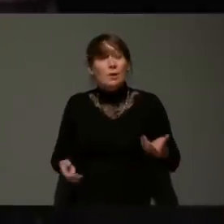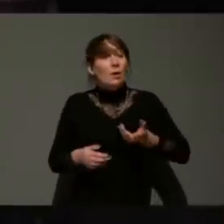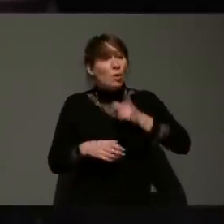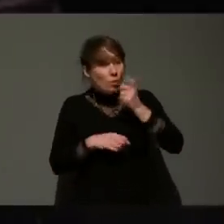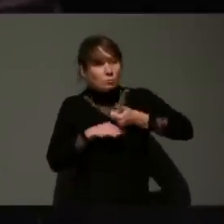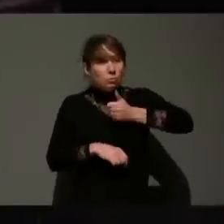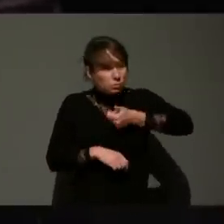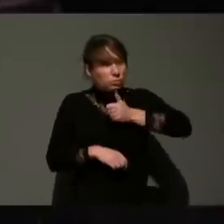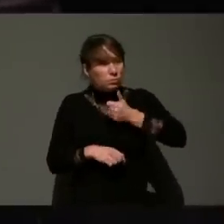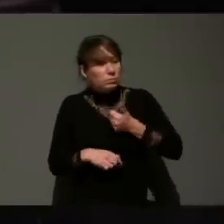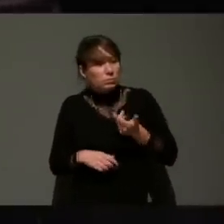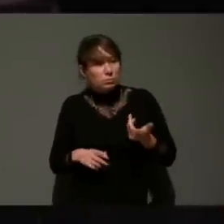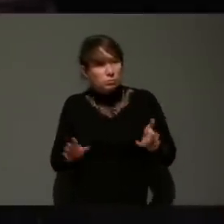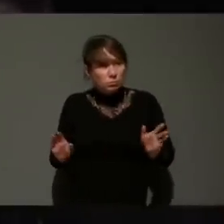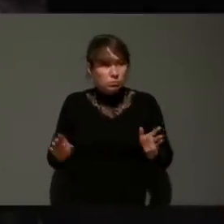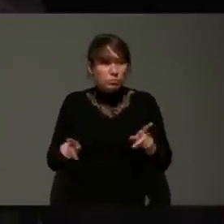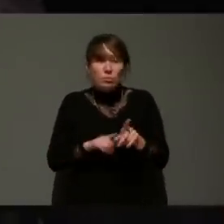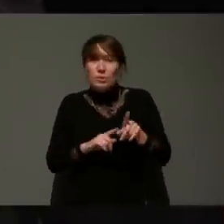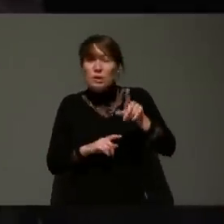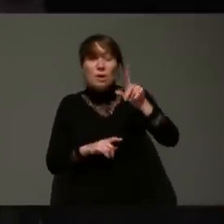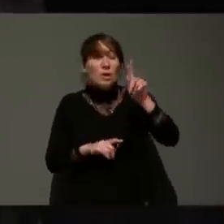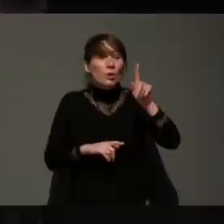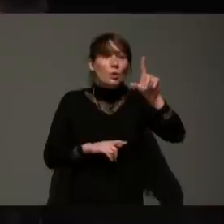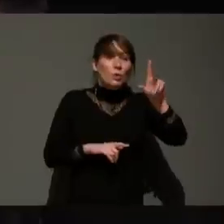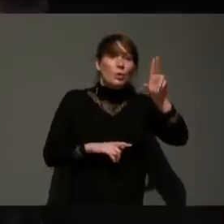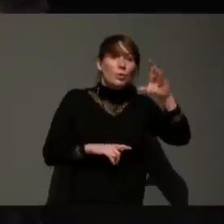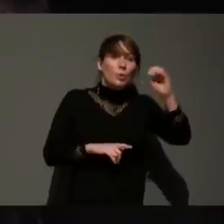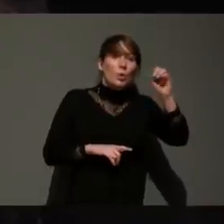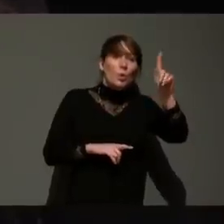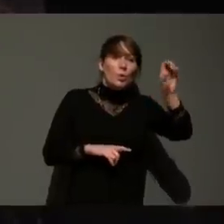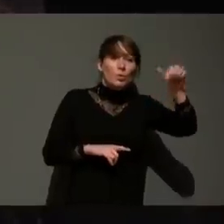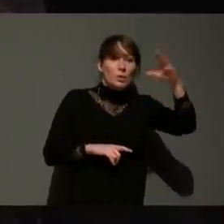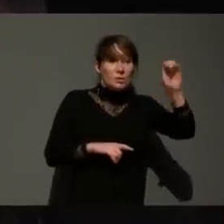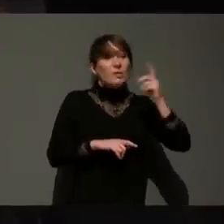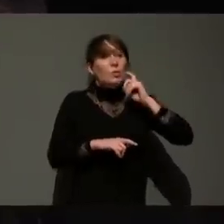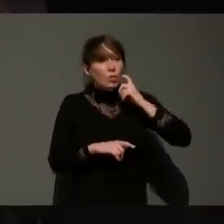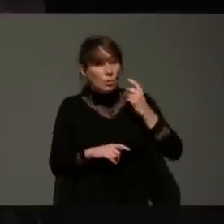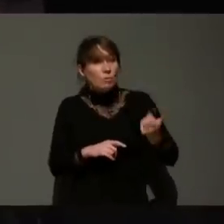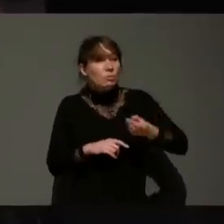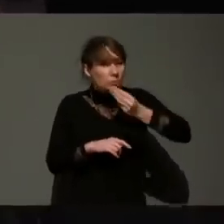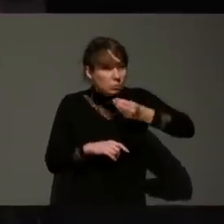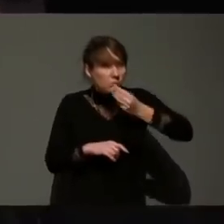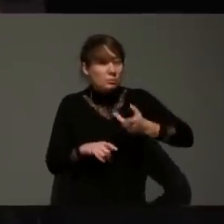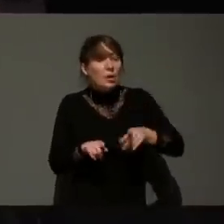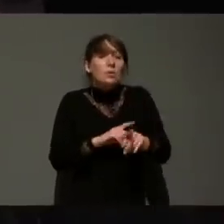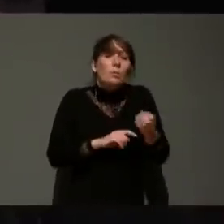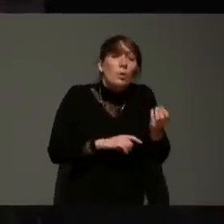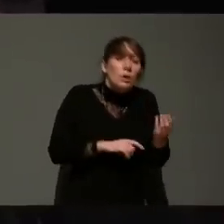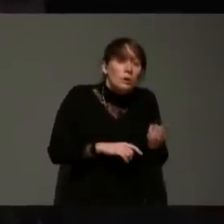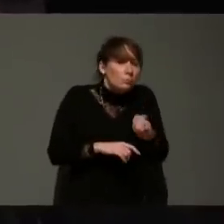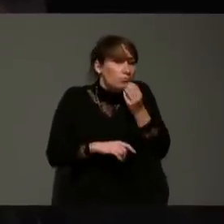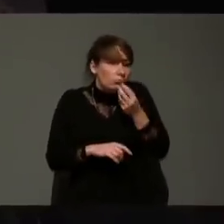vite, prendre du glycogène, enfin, donc des sucres, et éventuellement un peu de protéines avec,